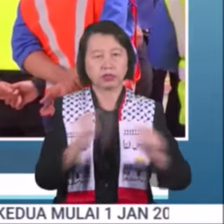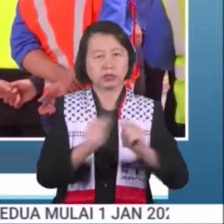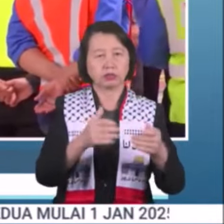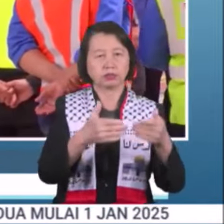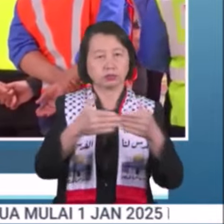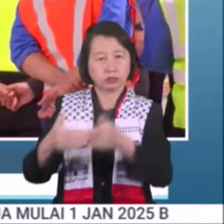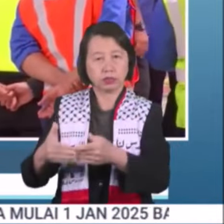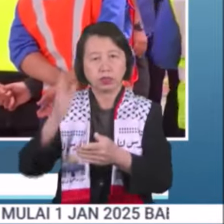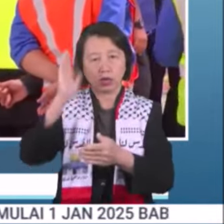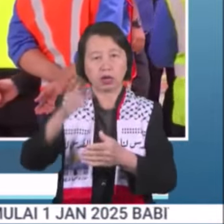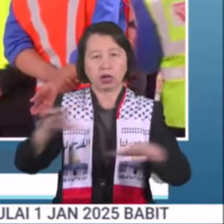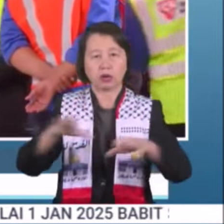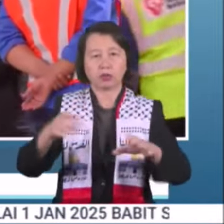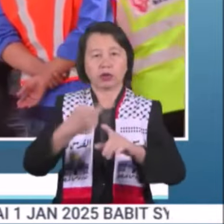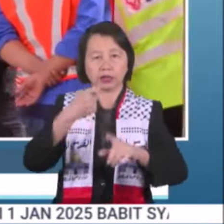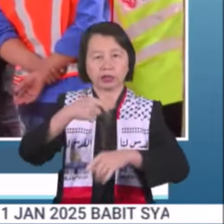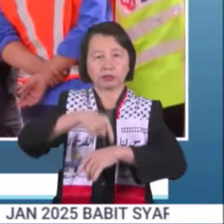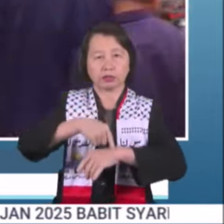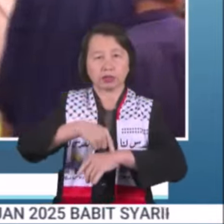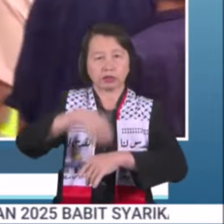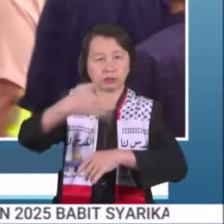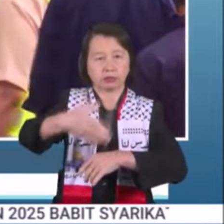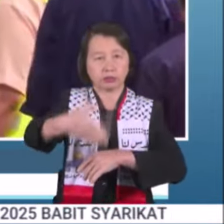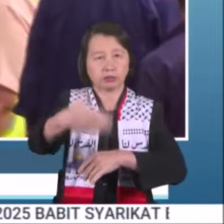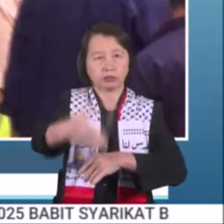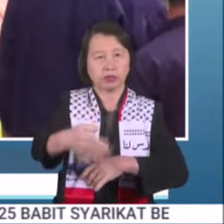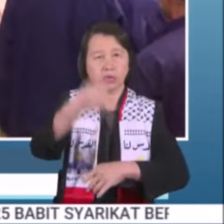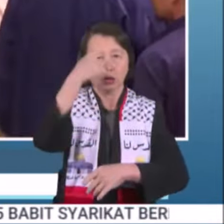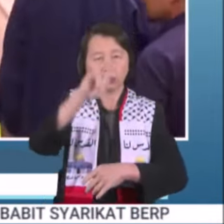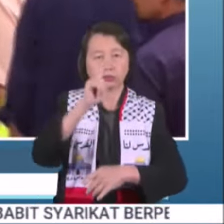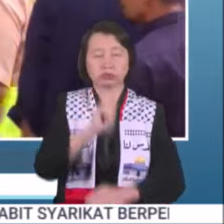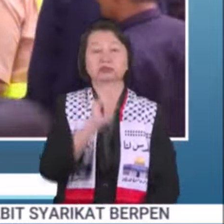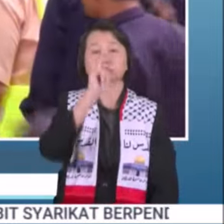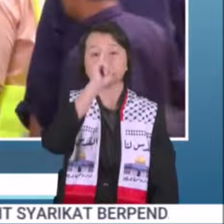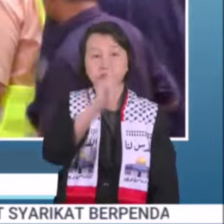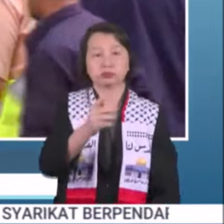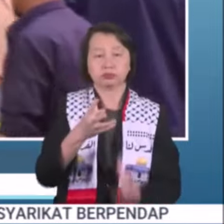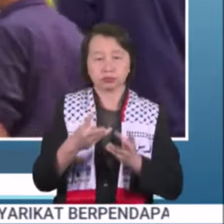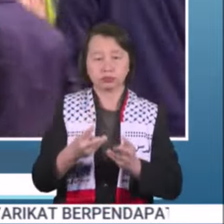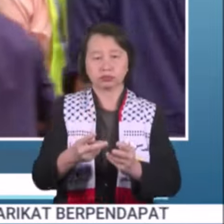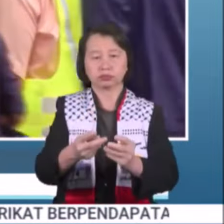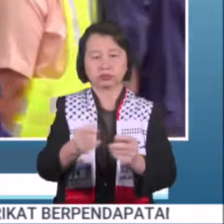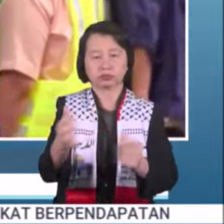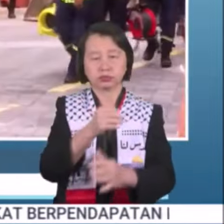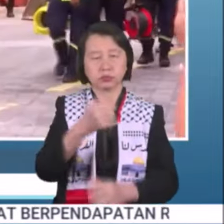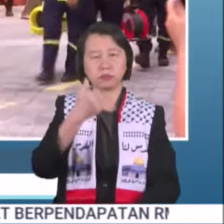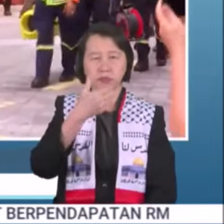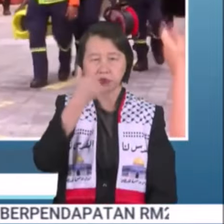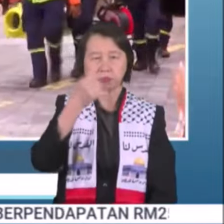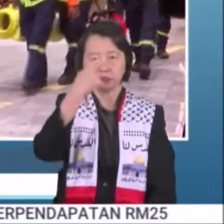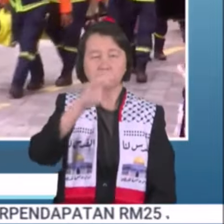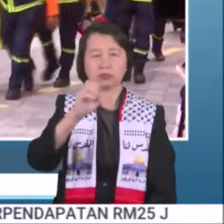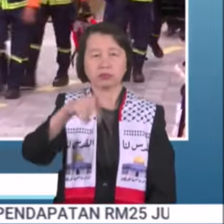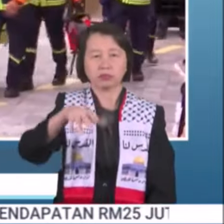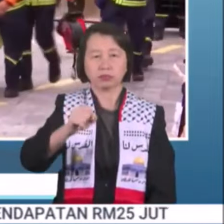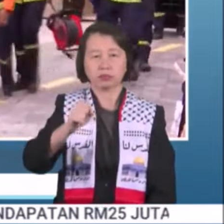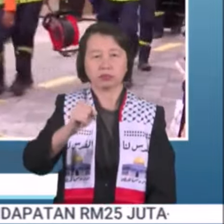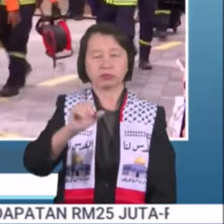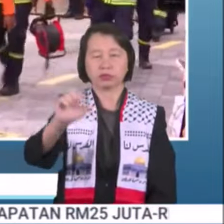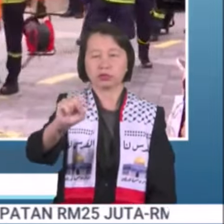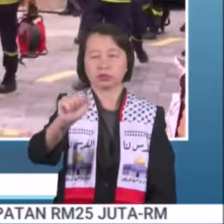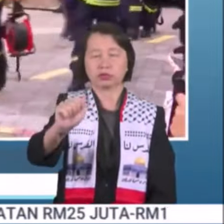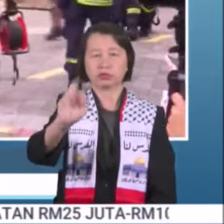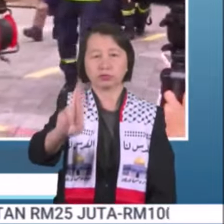seterusnya akan dibuat dari semasa ke semasa bagi memastikan kelancaran dan keberkesanan operasi Cari Lamat